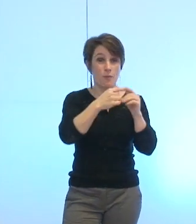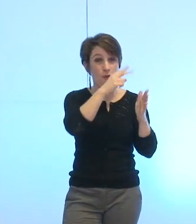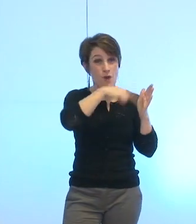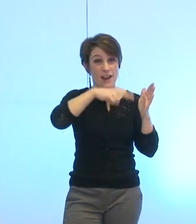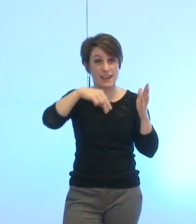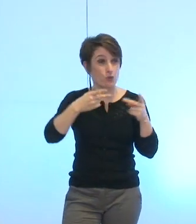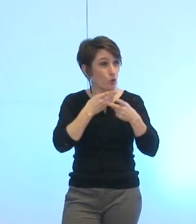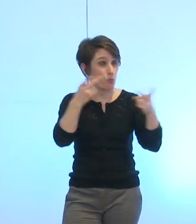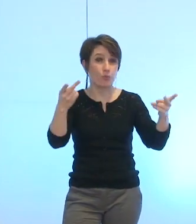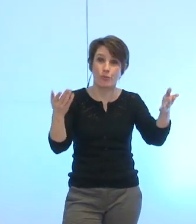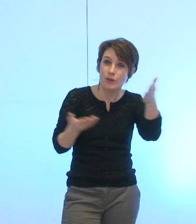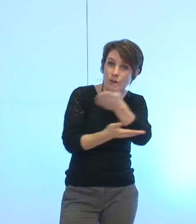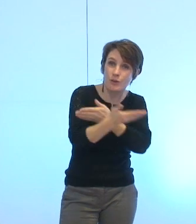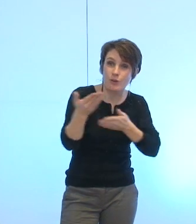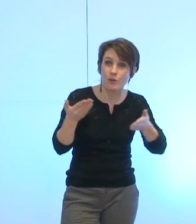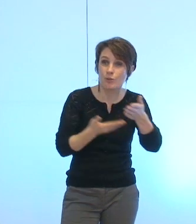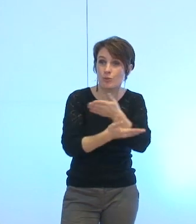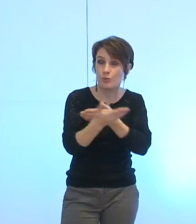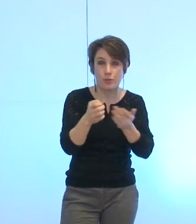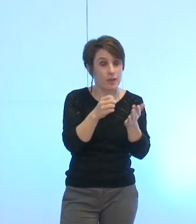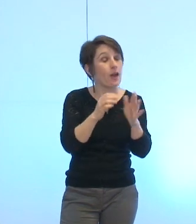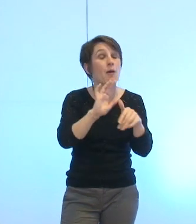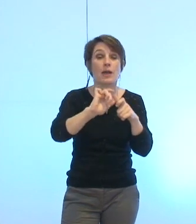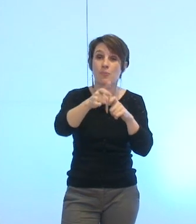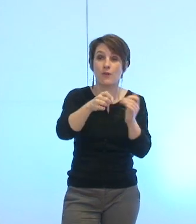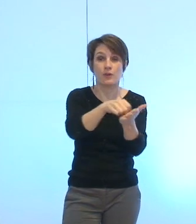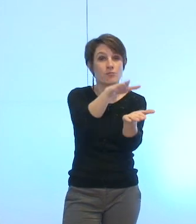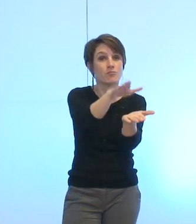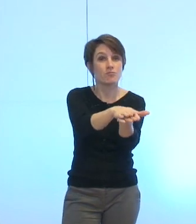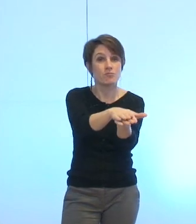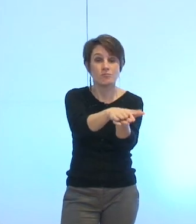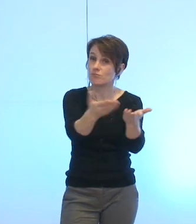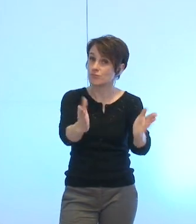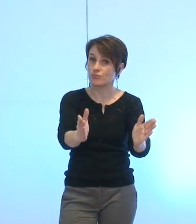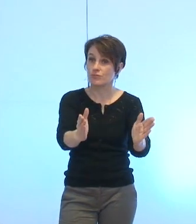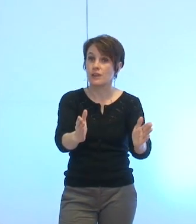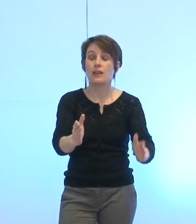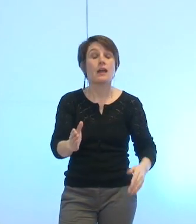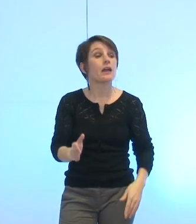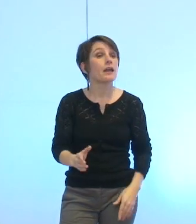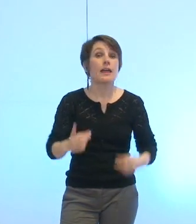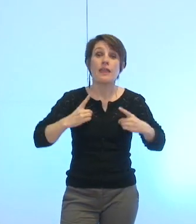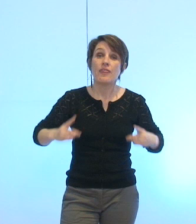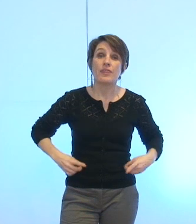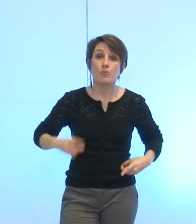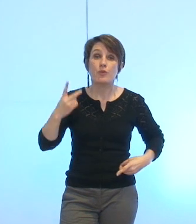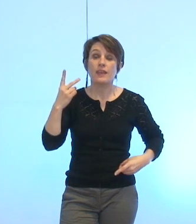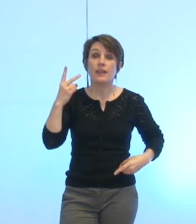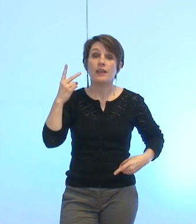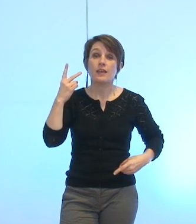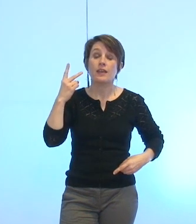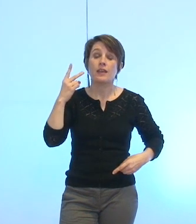dans le marbre la baisse des dotations de l'État et qu'on fait les députés d'Europe é colologie les ver à l'Assemblée